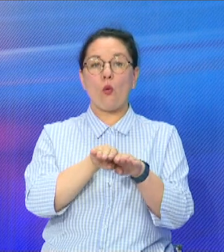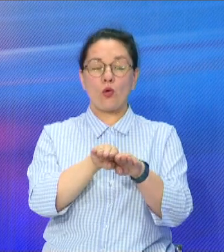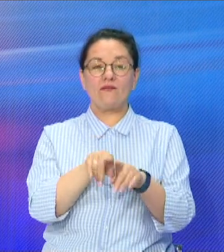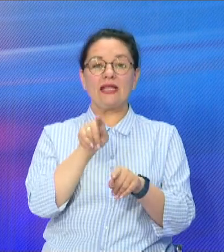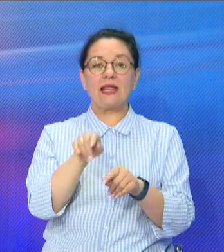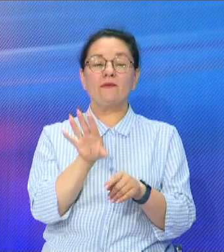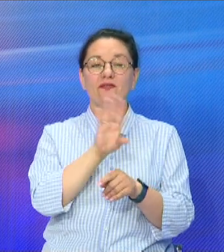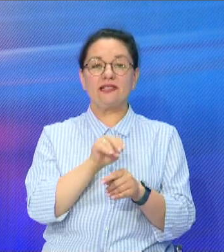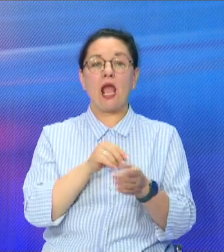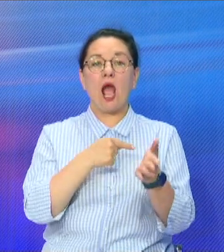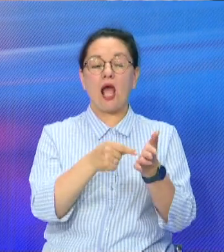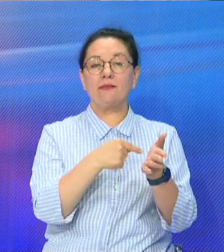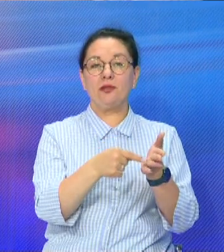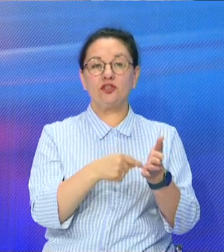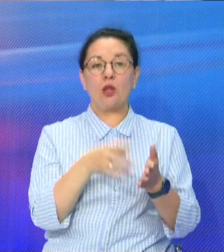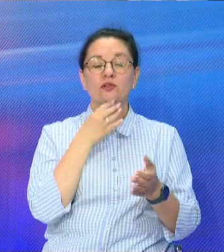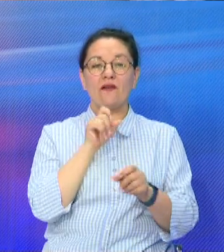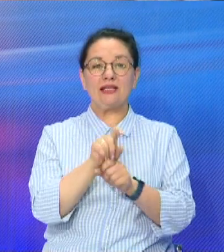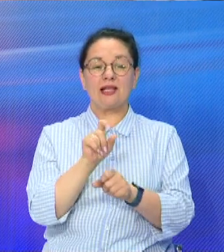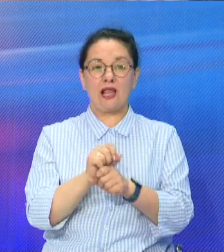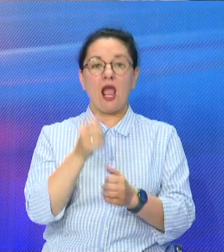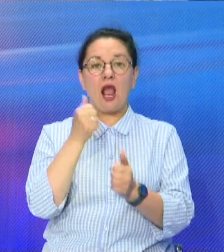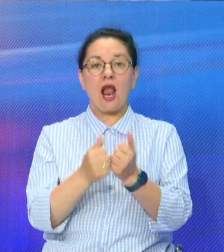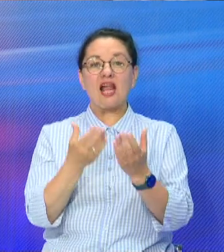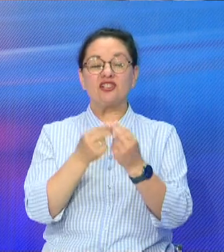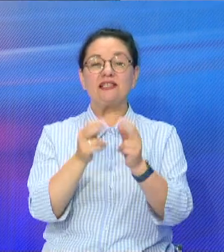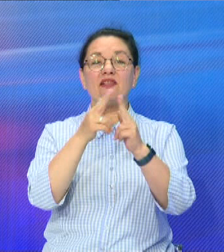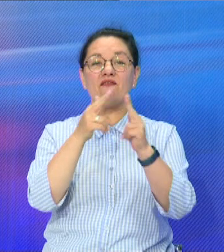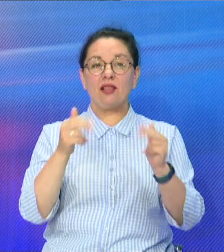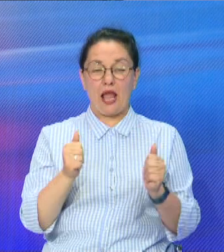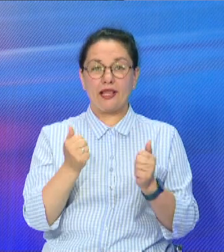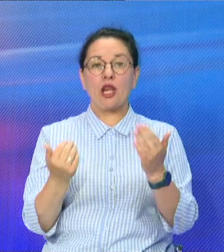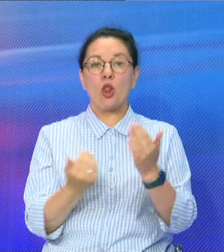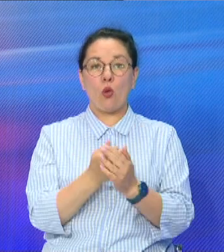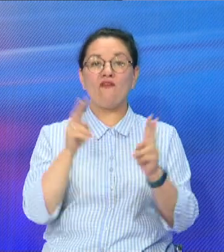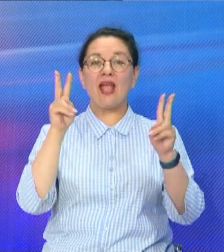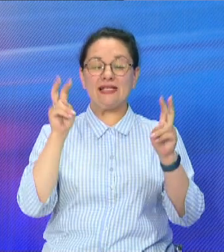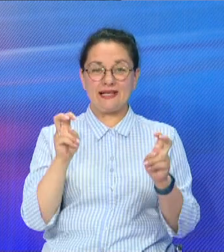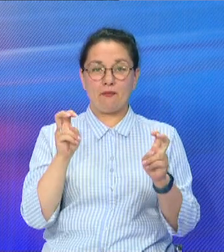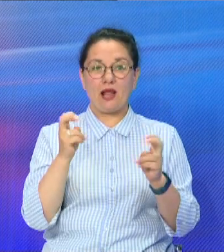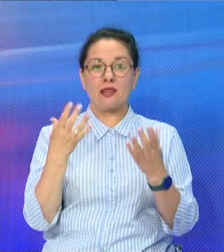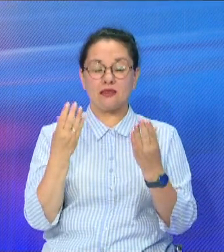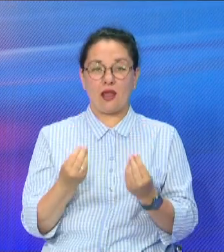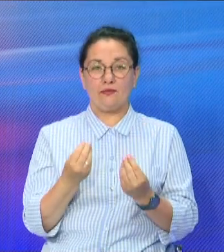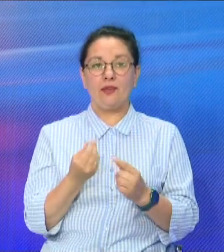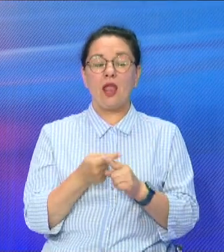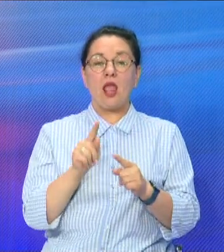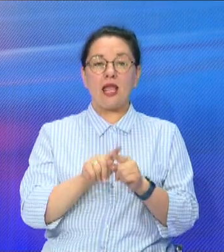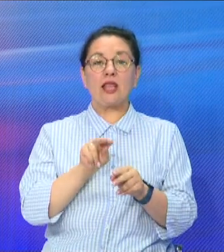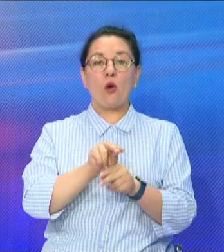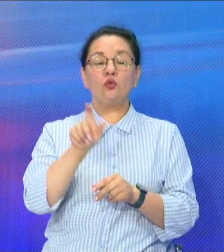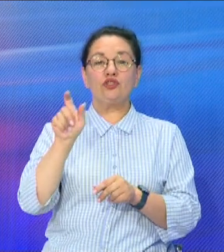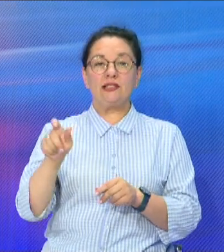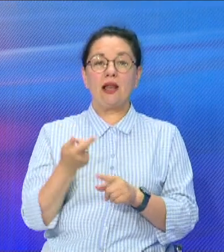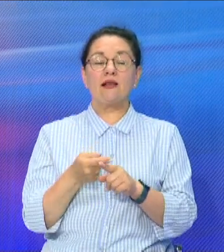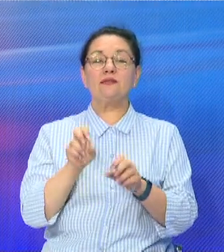отмечает выполненное задание каждый день лазеры просвечены новой теме это принцип новая позиция педагога в залог поздно вольно год